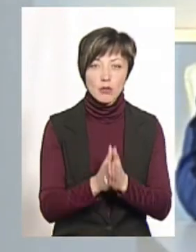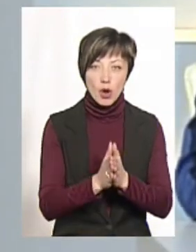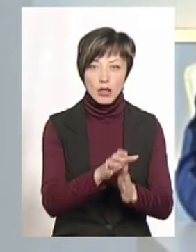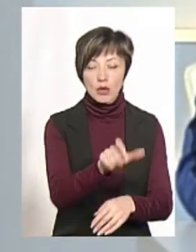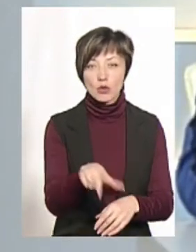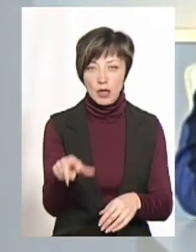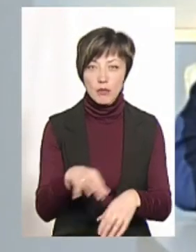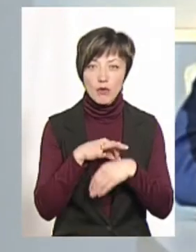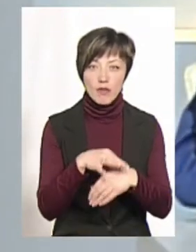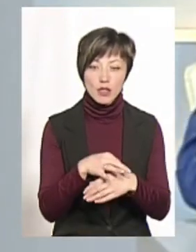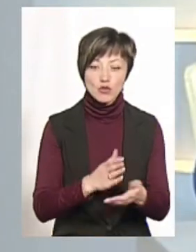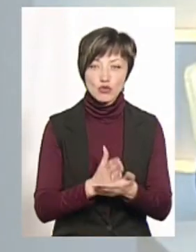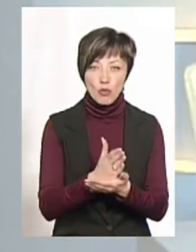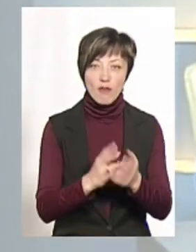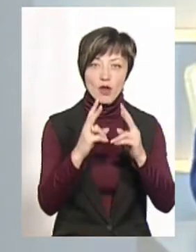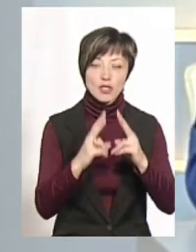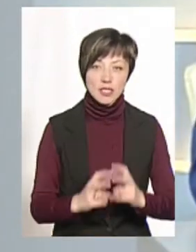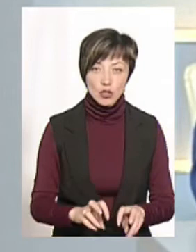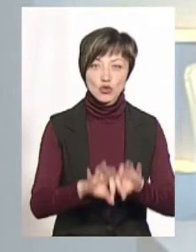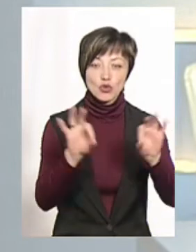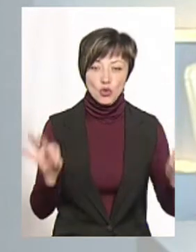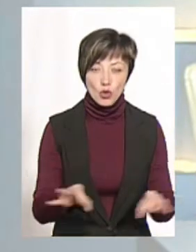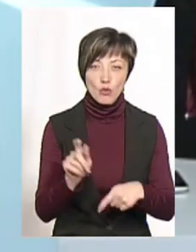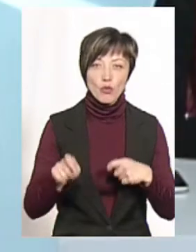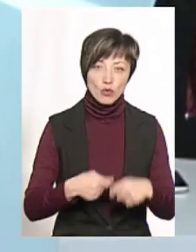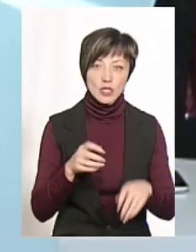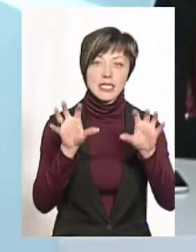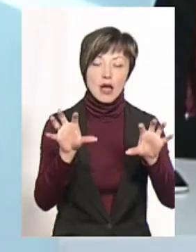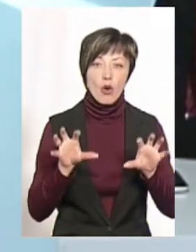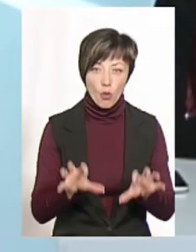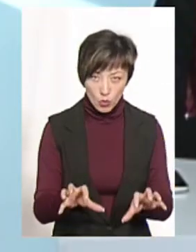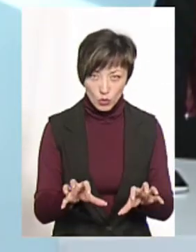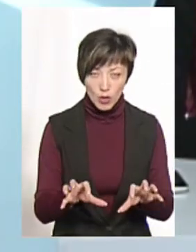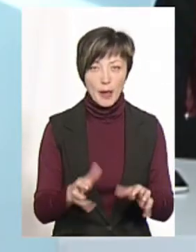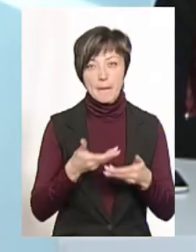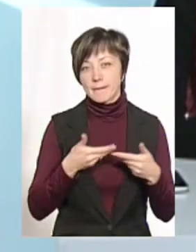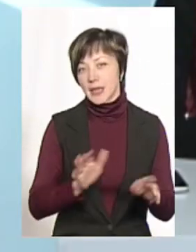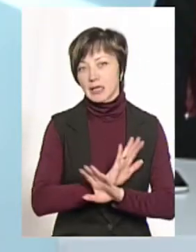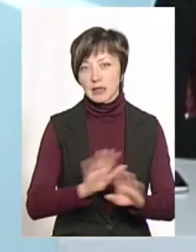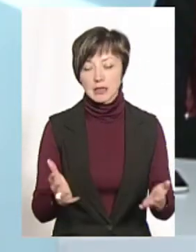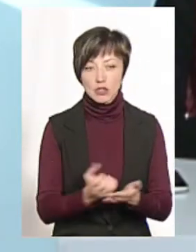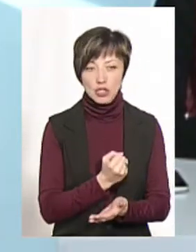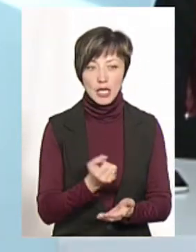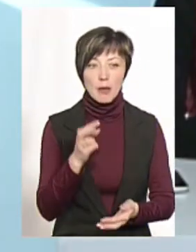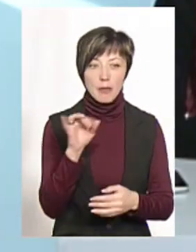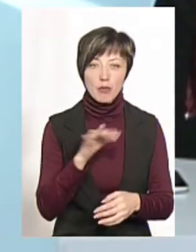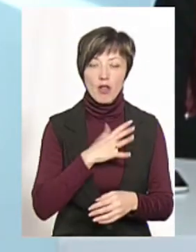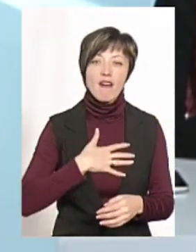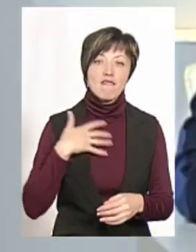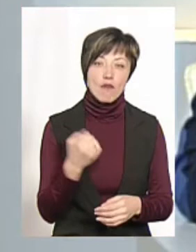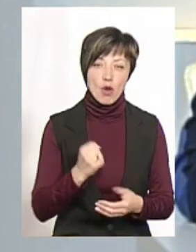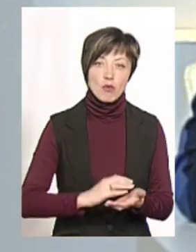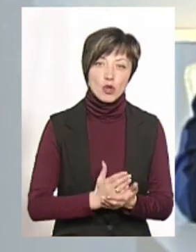прохання людей, ми провели службове розслідування. Жодного порушення закону ми не знайшли. Якби була